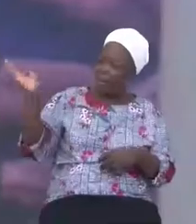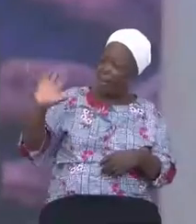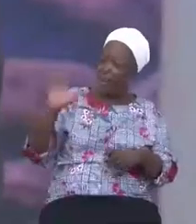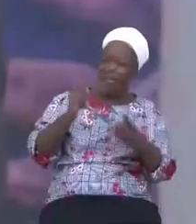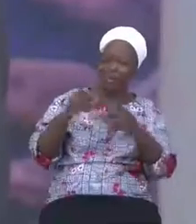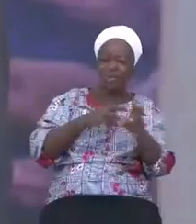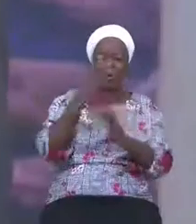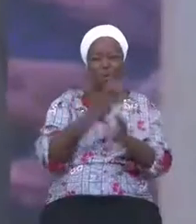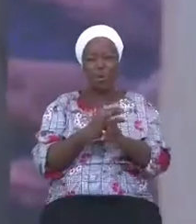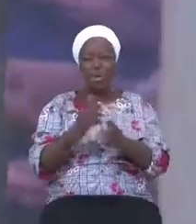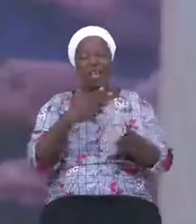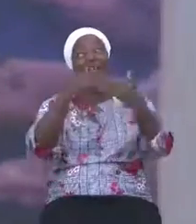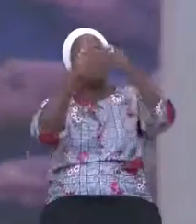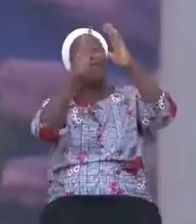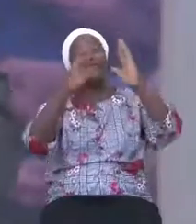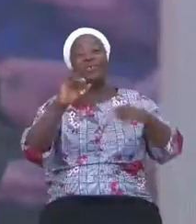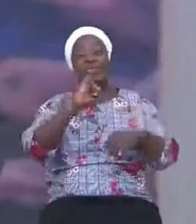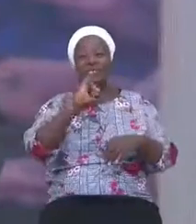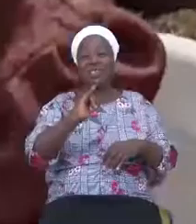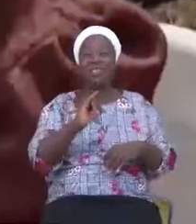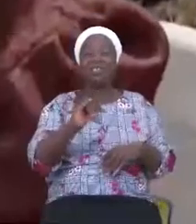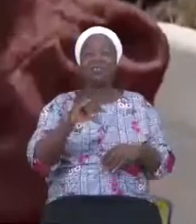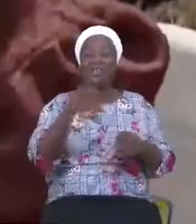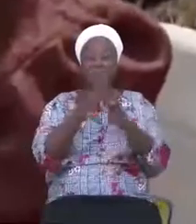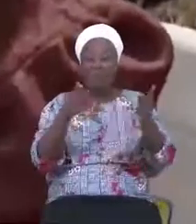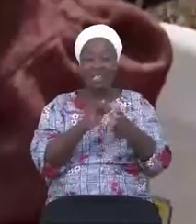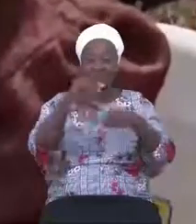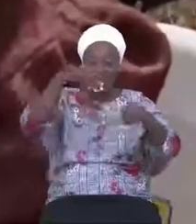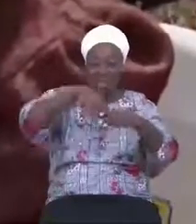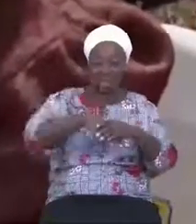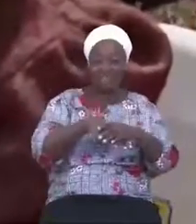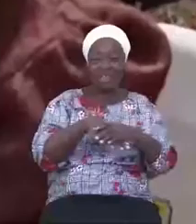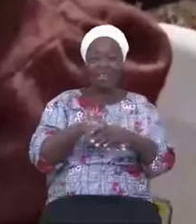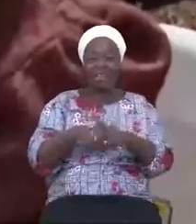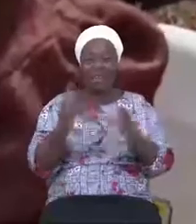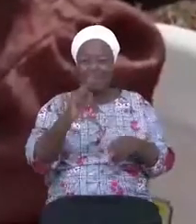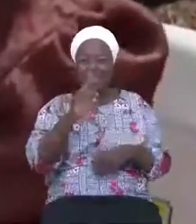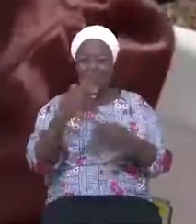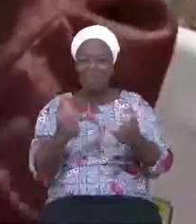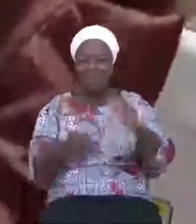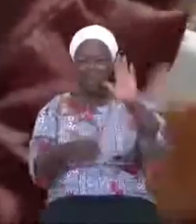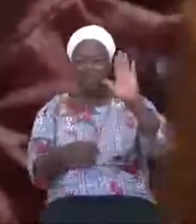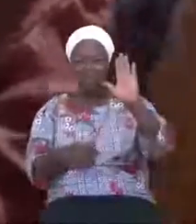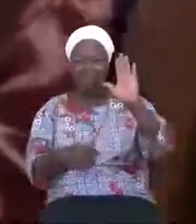au monde, le ciel, tu y entreras. Où es-tu là-bas?